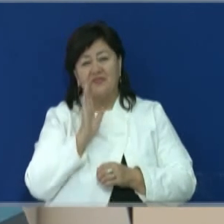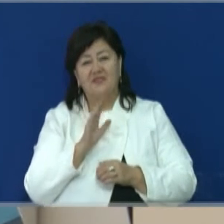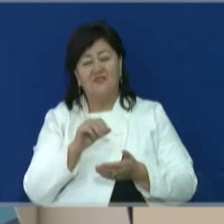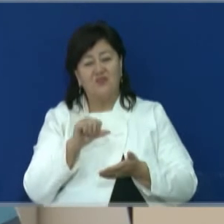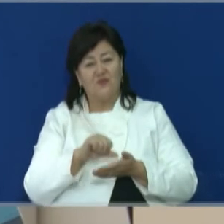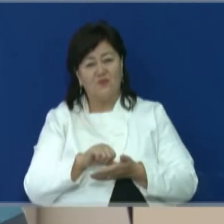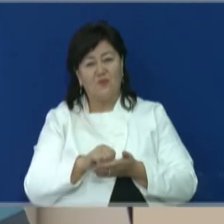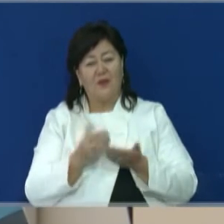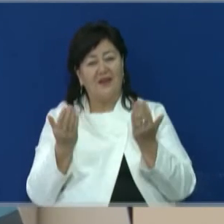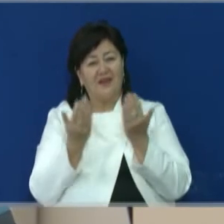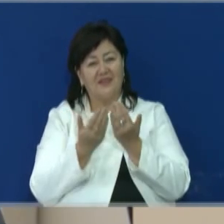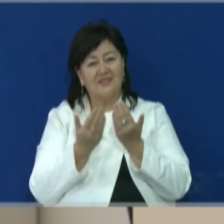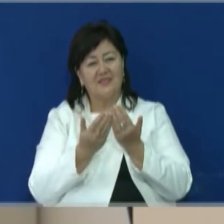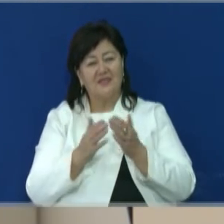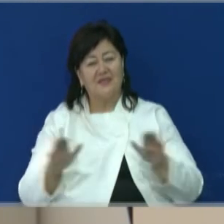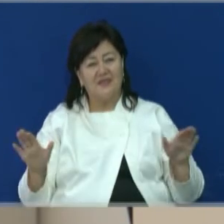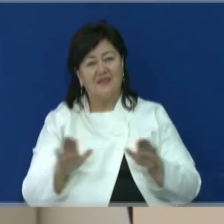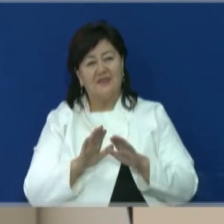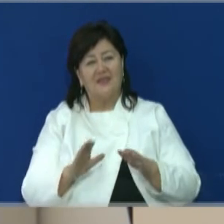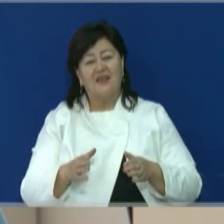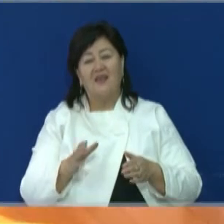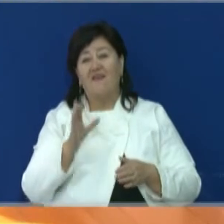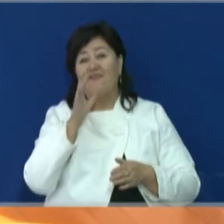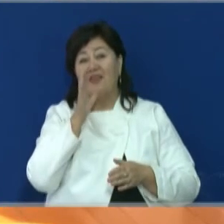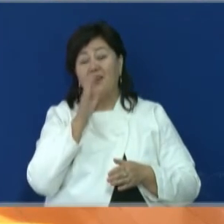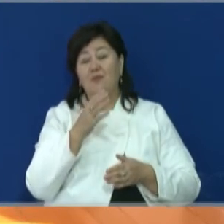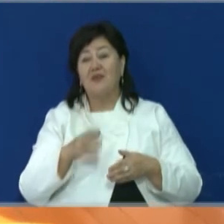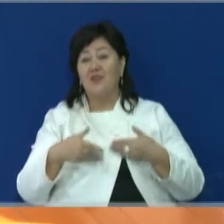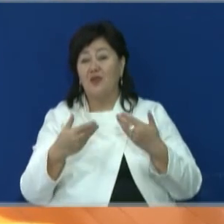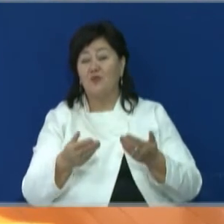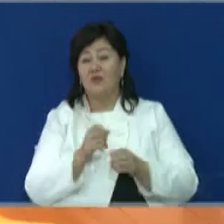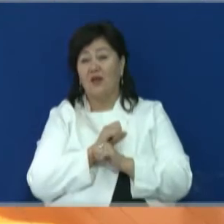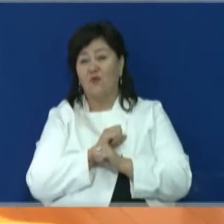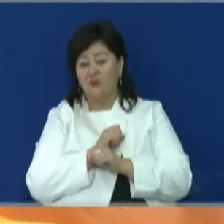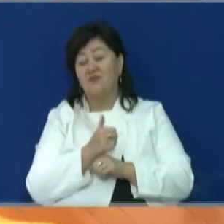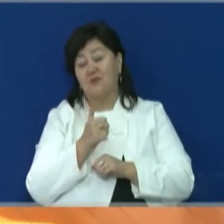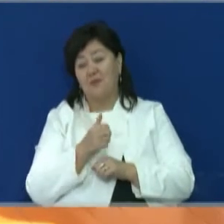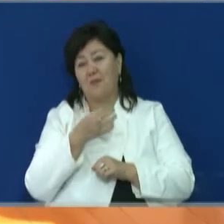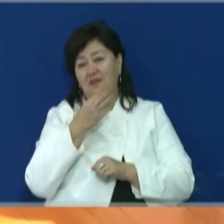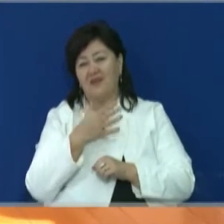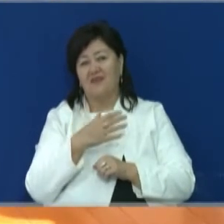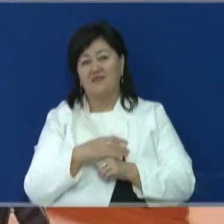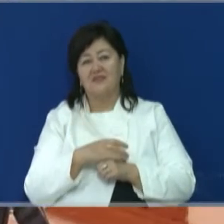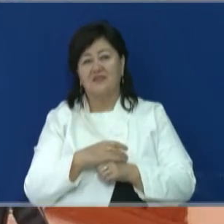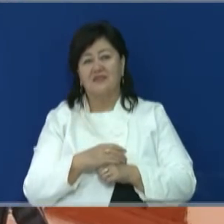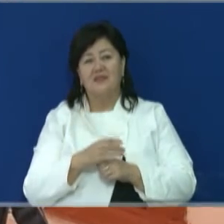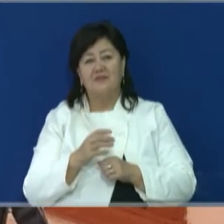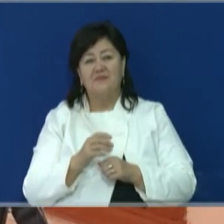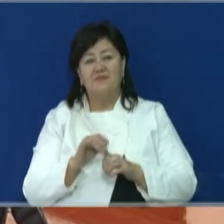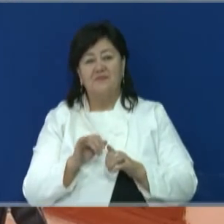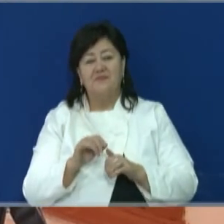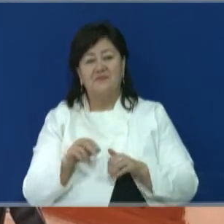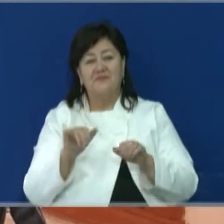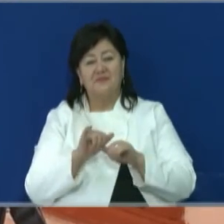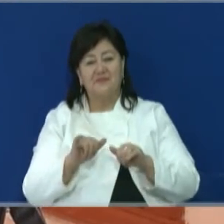кезде ұнады және демалуға уақыт беретіндер ұнады. Байқау Қазақстан Республикасының Ақпарат және қоғамдық даму